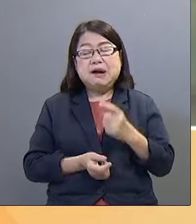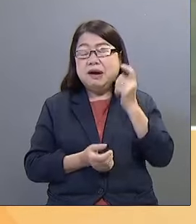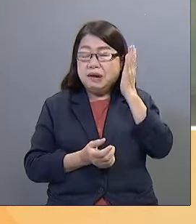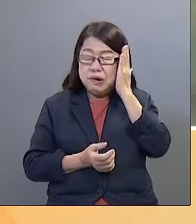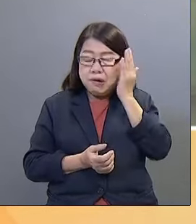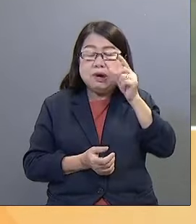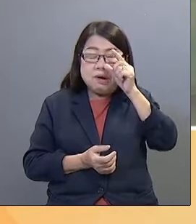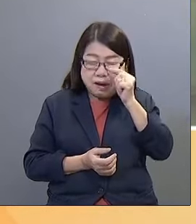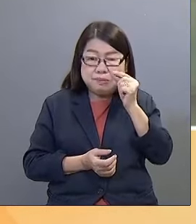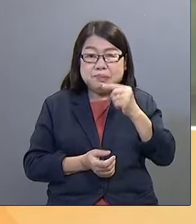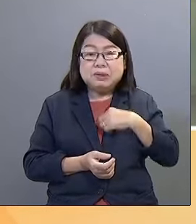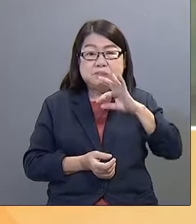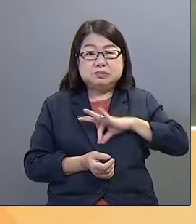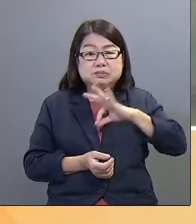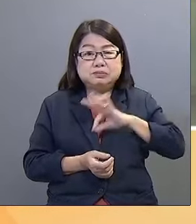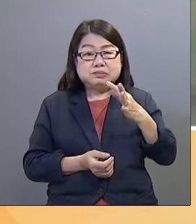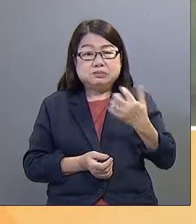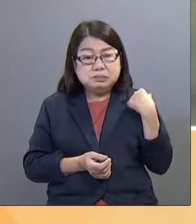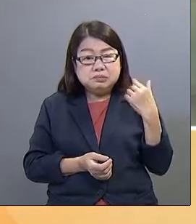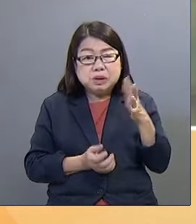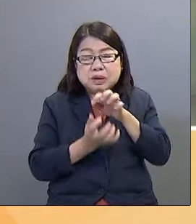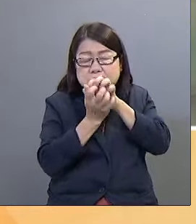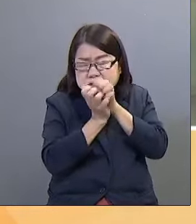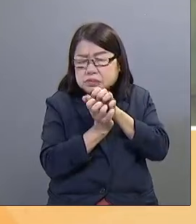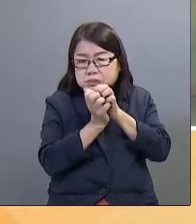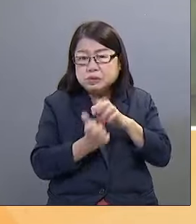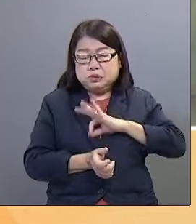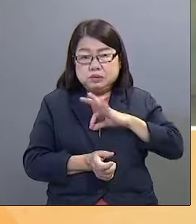านอนหลับอยู่ เราจะรู้ตัวไหมคะคุณหมอคะ